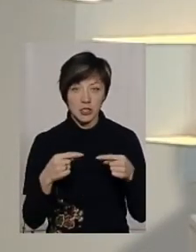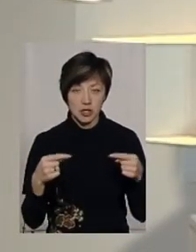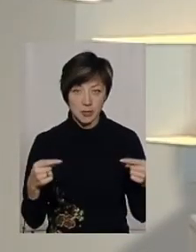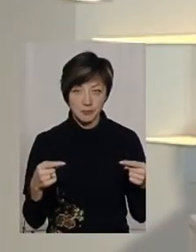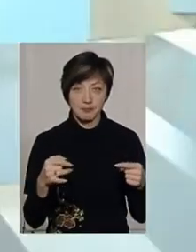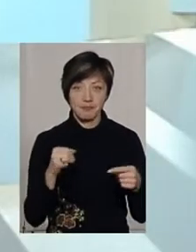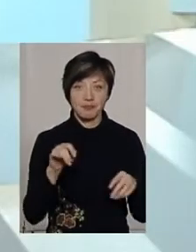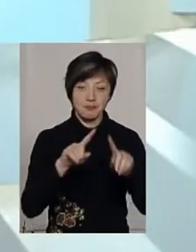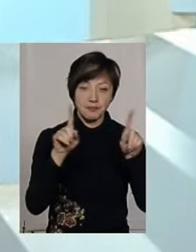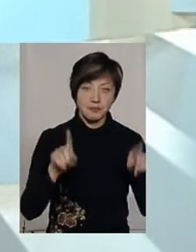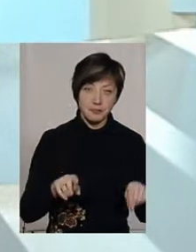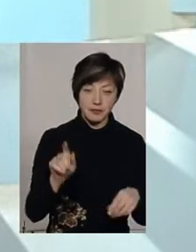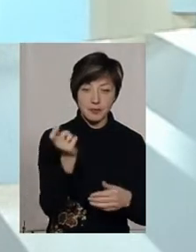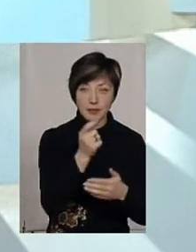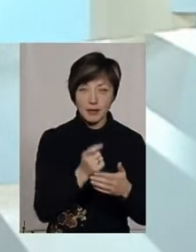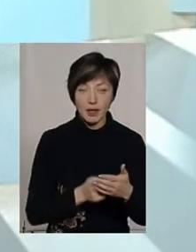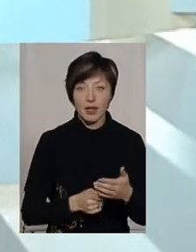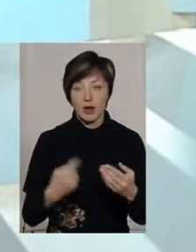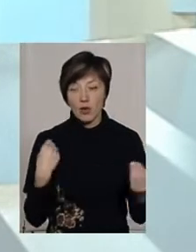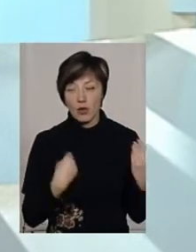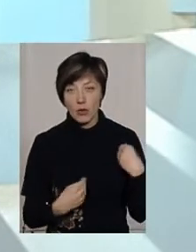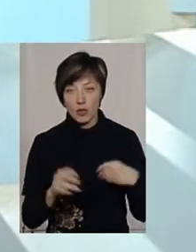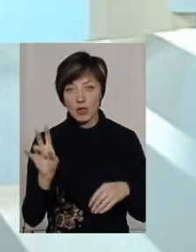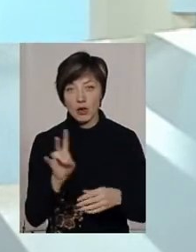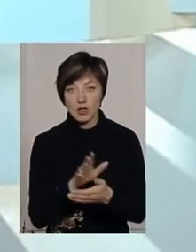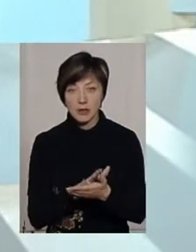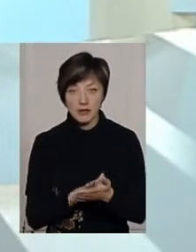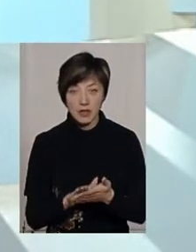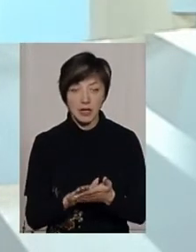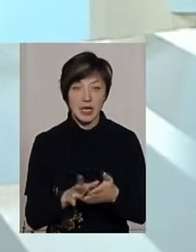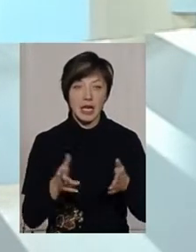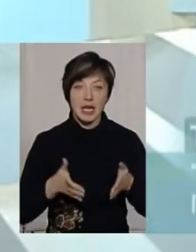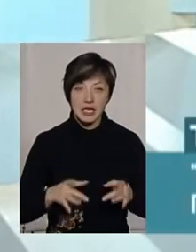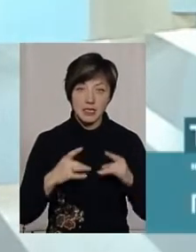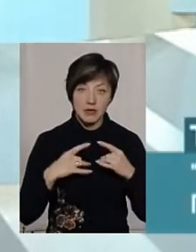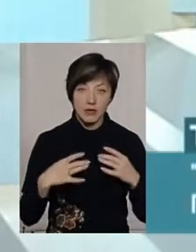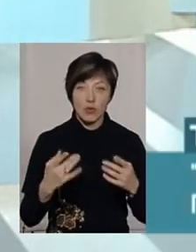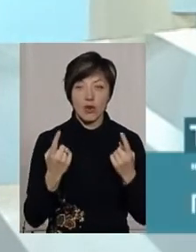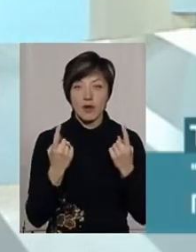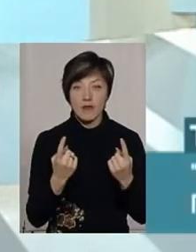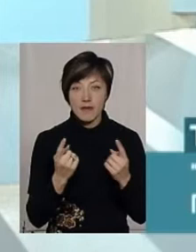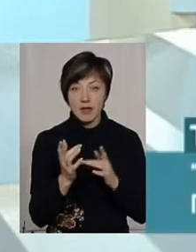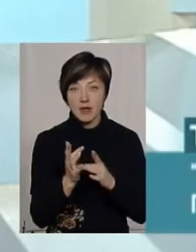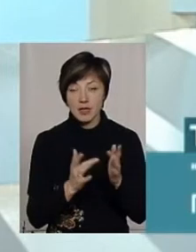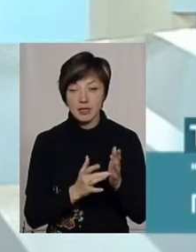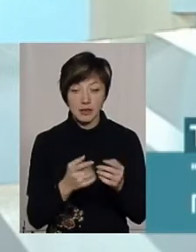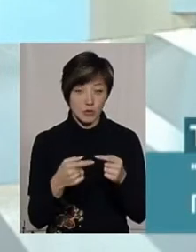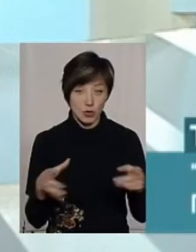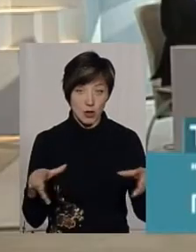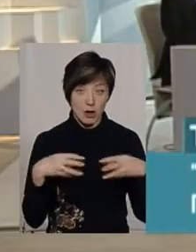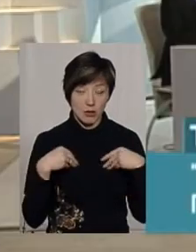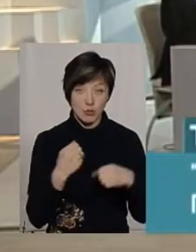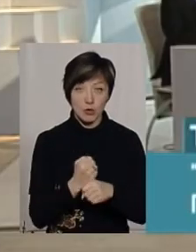церквах. І ікони, і одежа, і свята, і так далі. І навіть Різдво там, і Великдень, інші речі, все разом